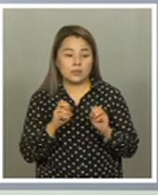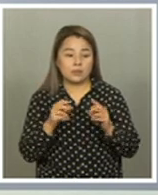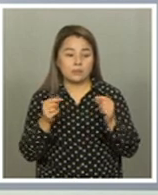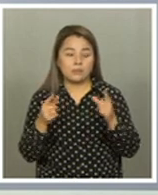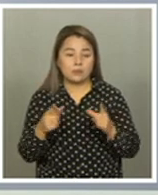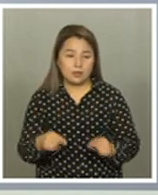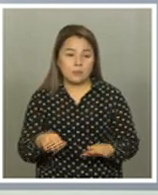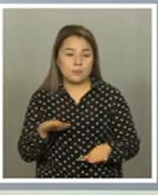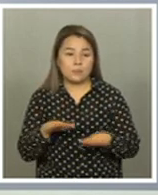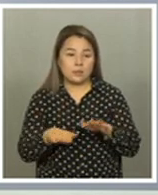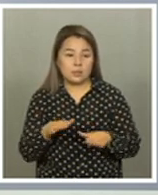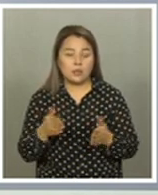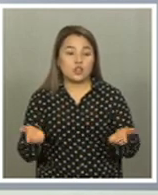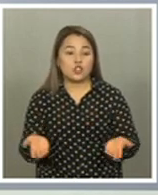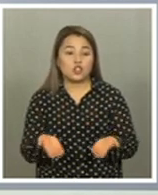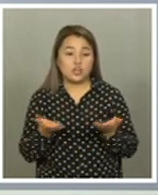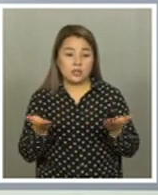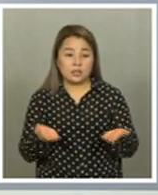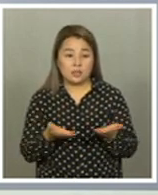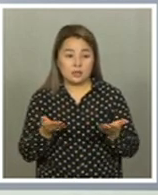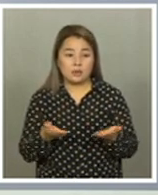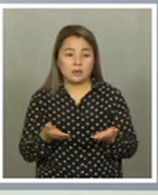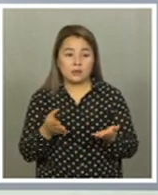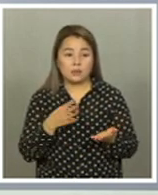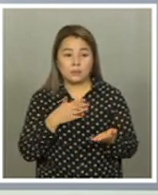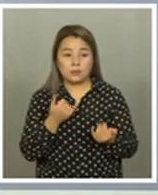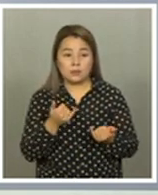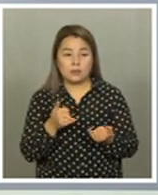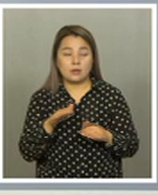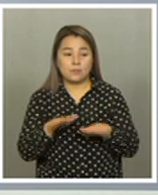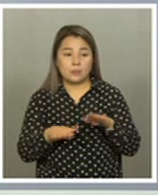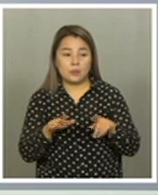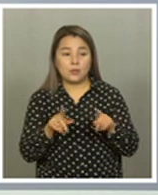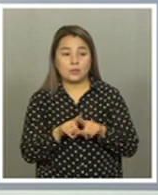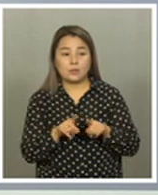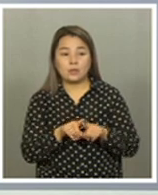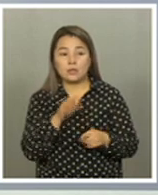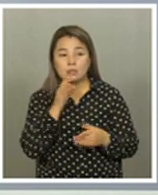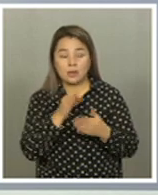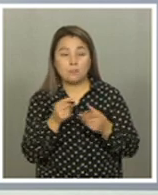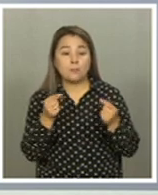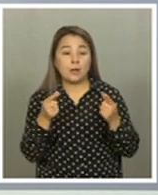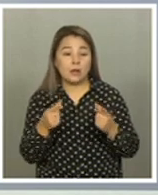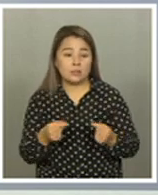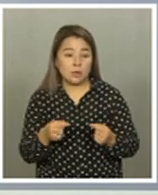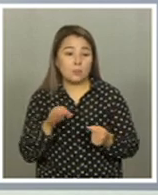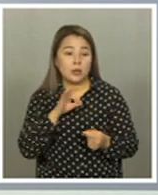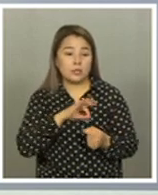массасы жеңіл, яғни елемеуге болатын массасын пакетті пайдаланамыз.